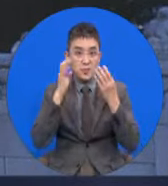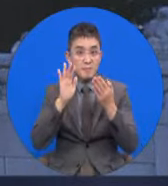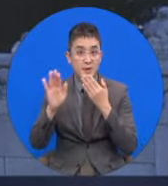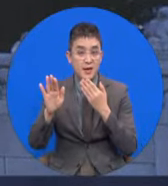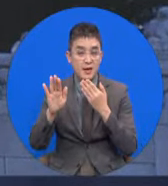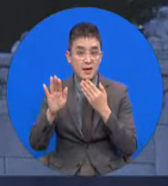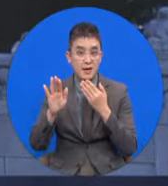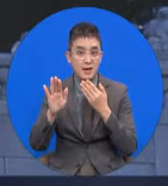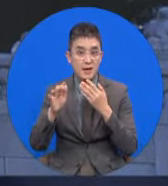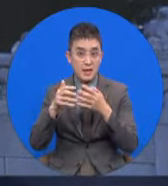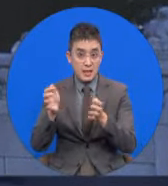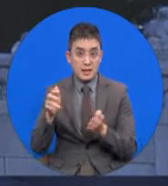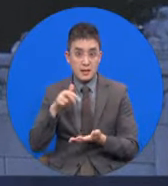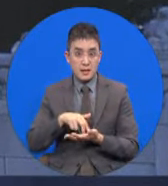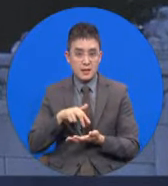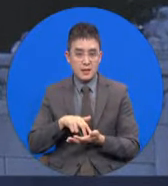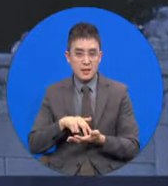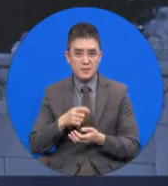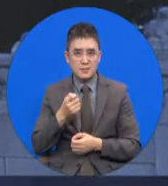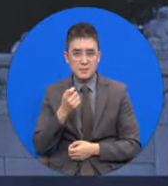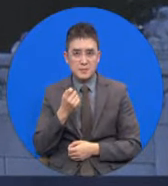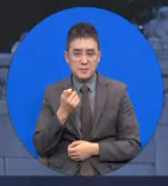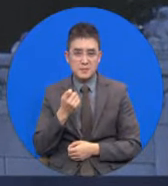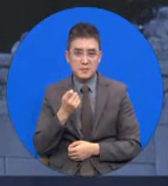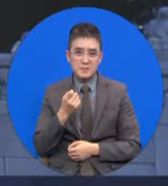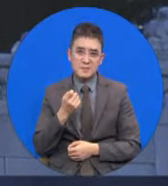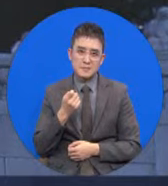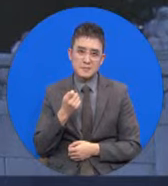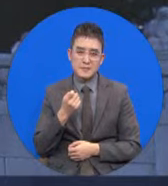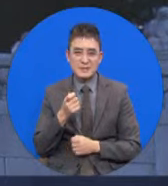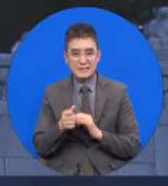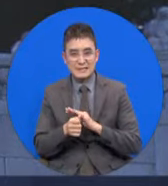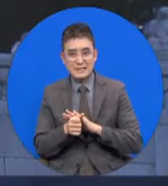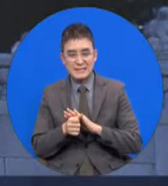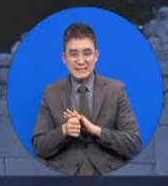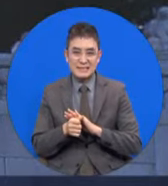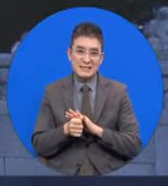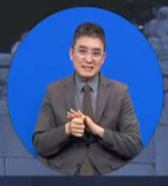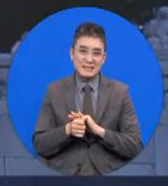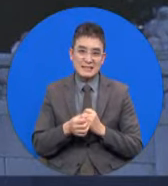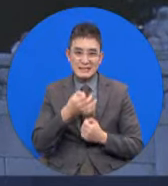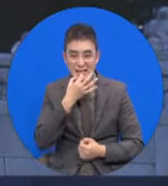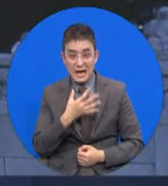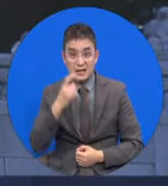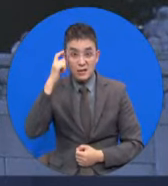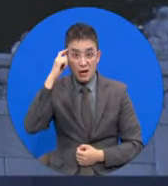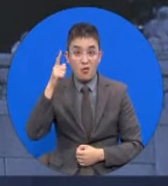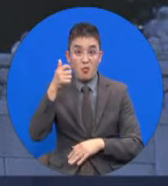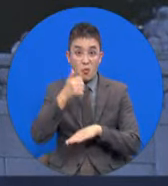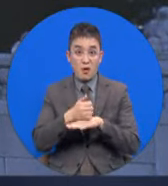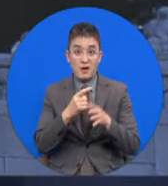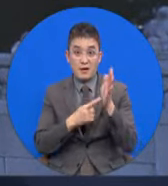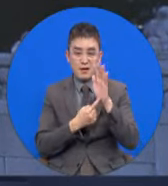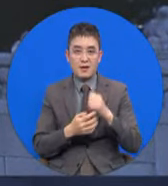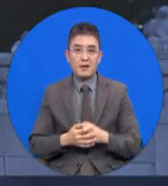뭐랄까 좀 위축될 수 있는 여론조사 결과들이 꽤 많이 나왔었어요. 그렇죠.